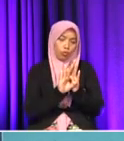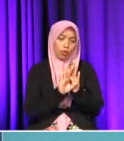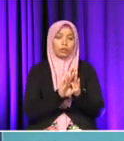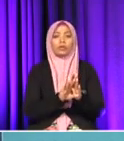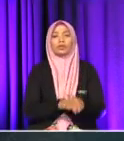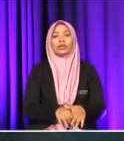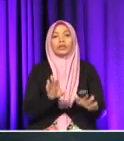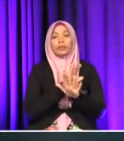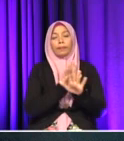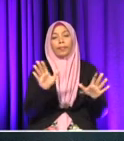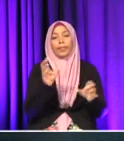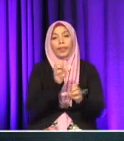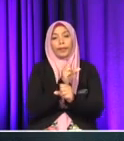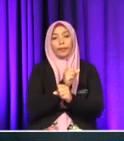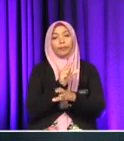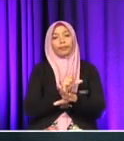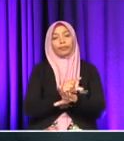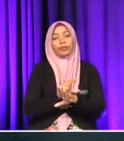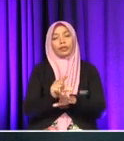susah dikenalisis